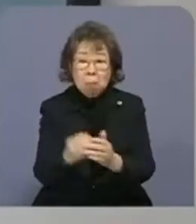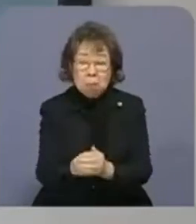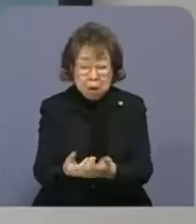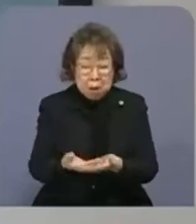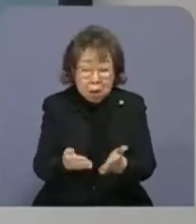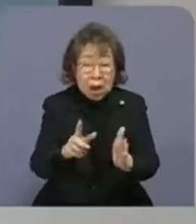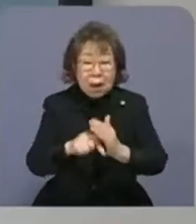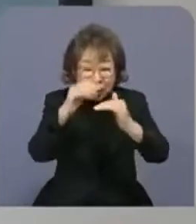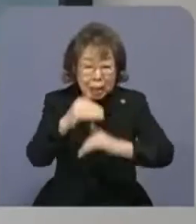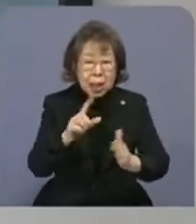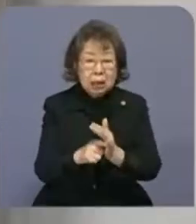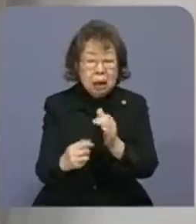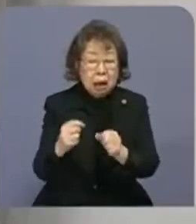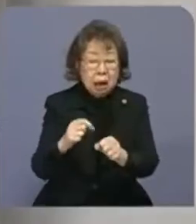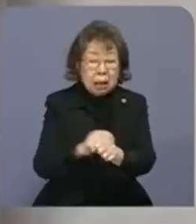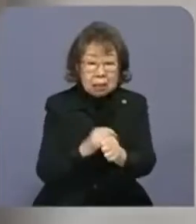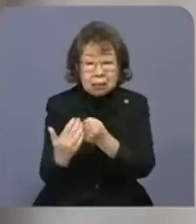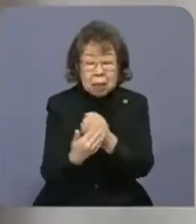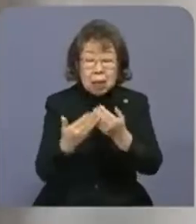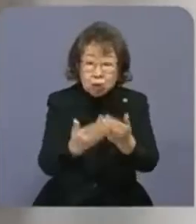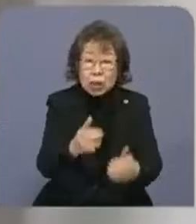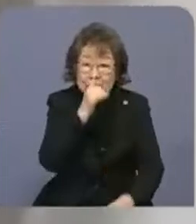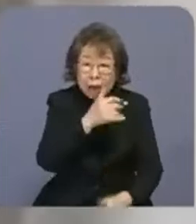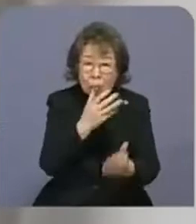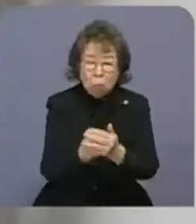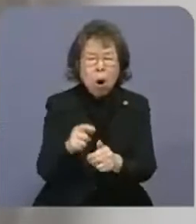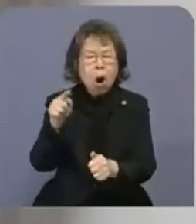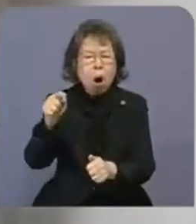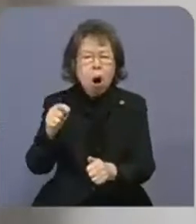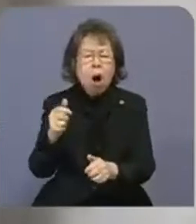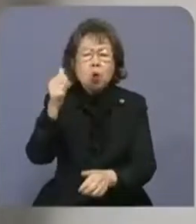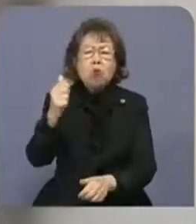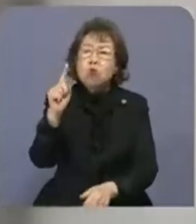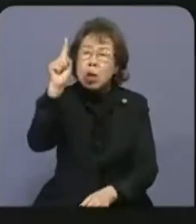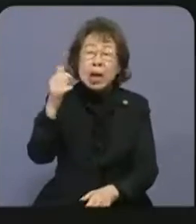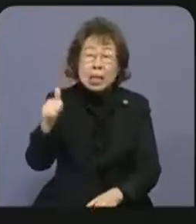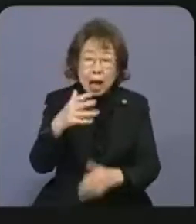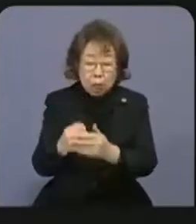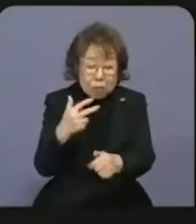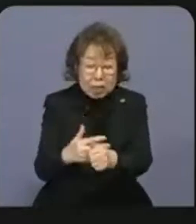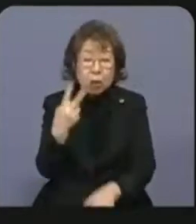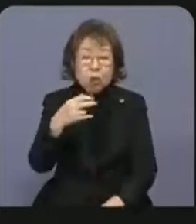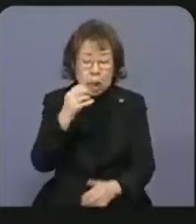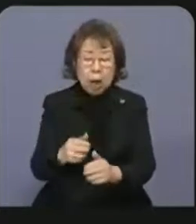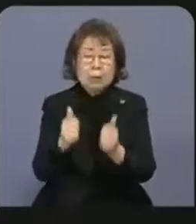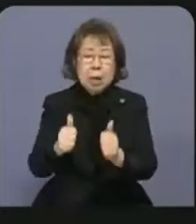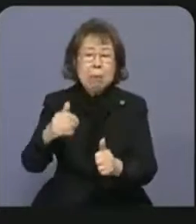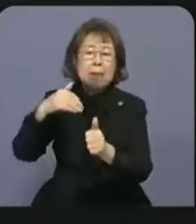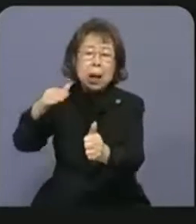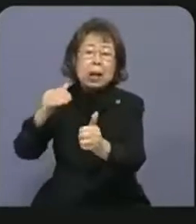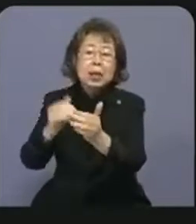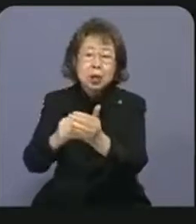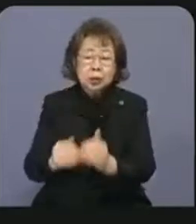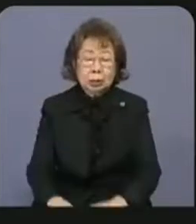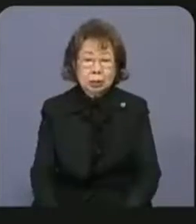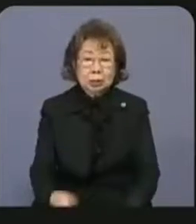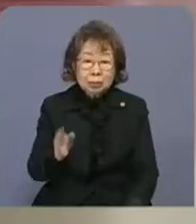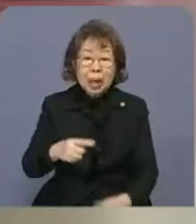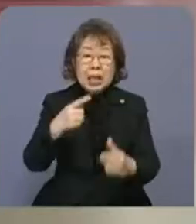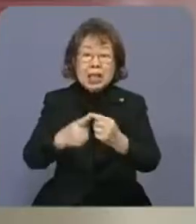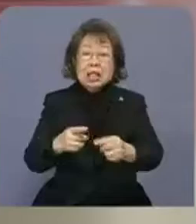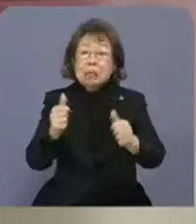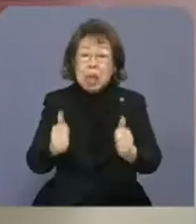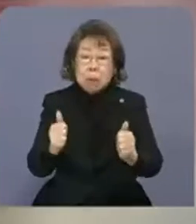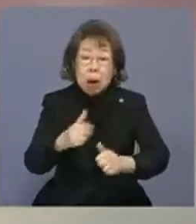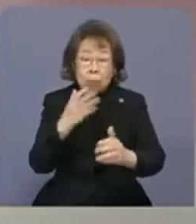심사과정에서 특혜를 주고 받은 혐의로 한국마사회 전 간부와 조교사 2명을 재판에 넘겼습니다 하지만 1심